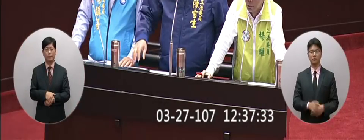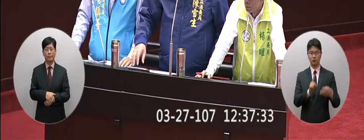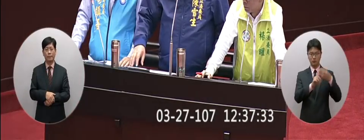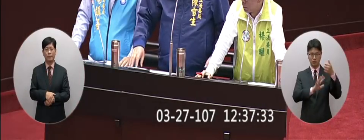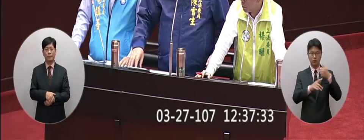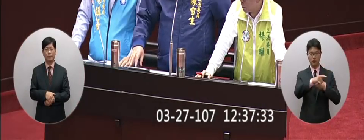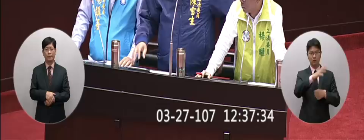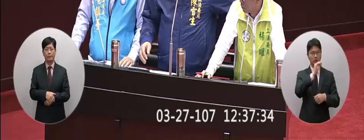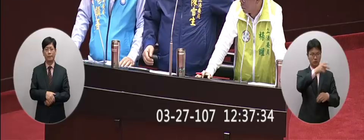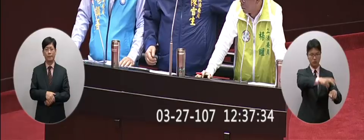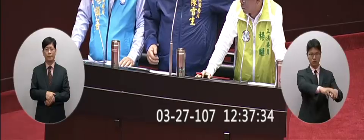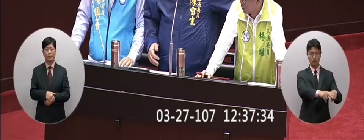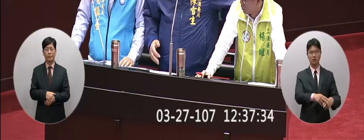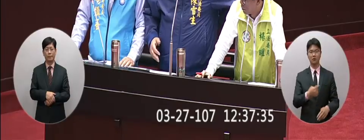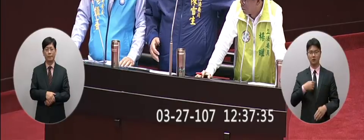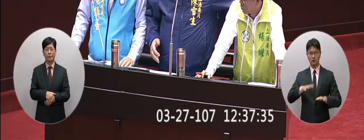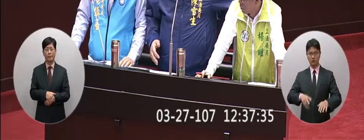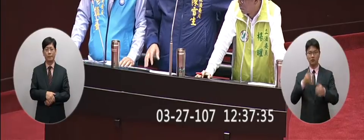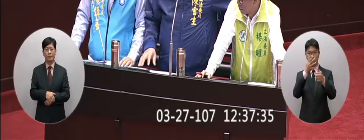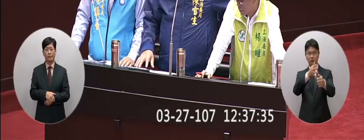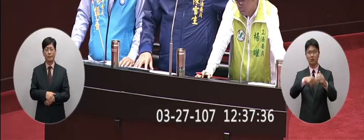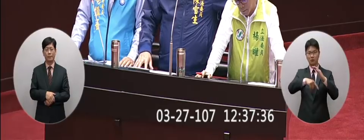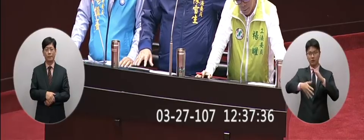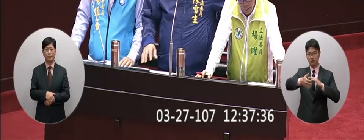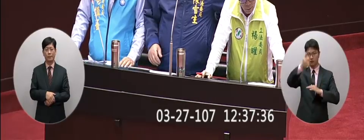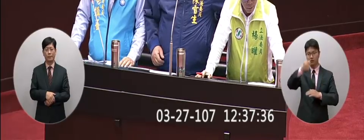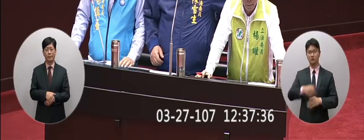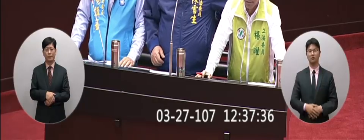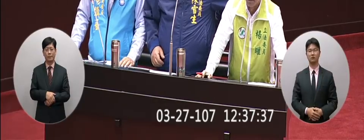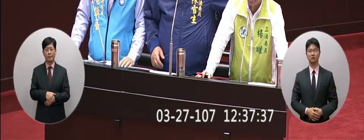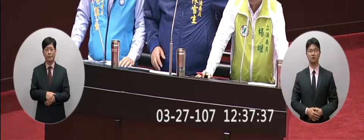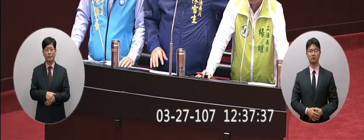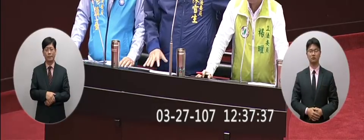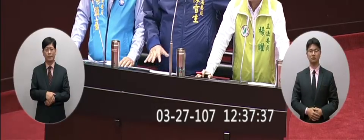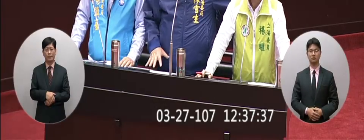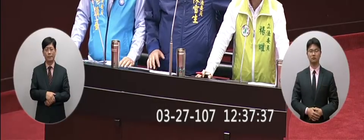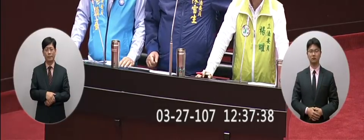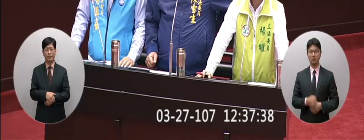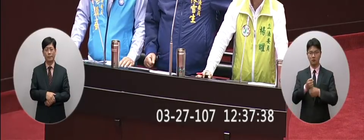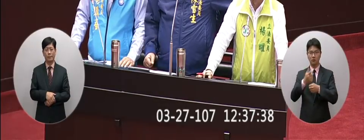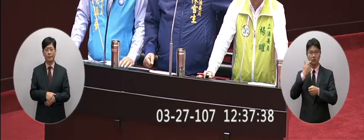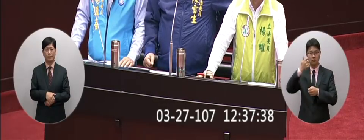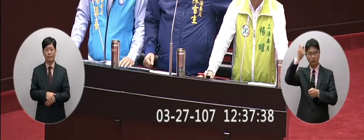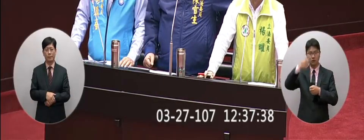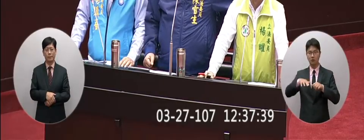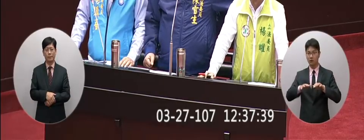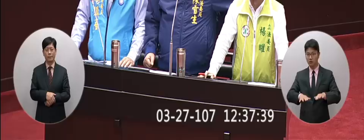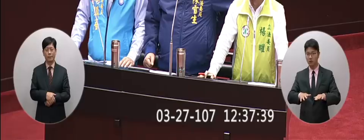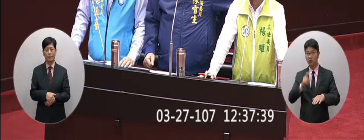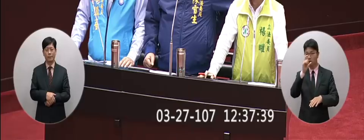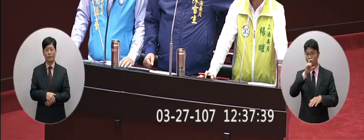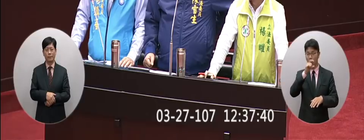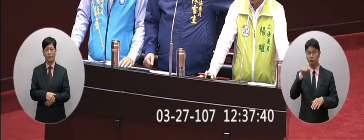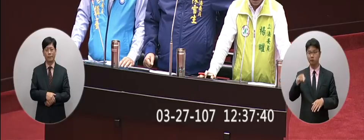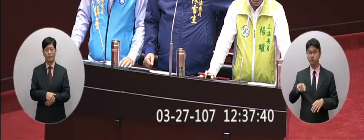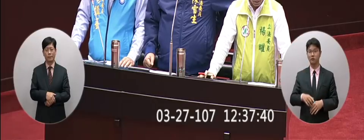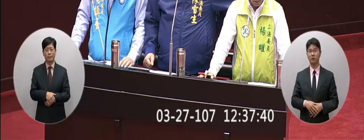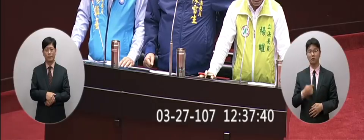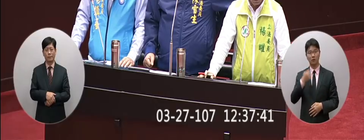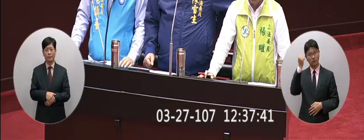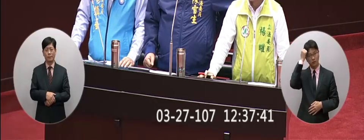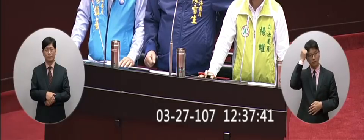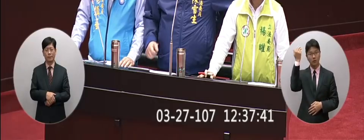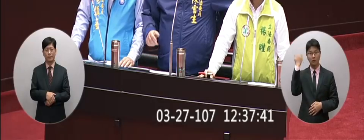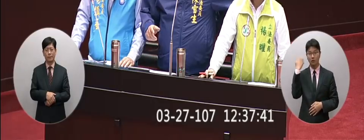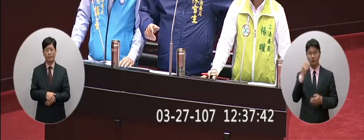好不好？本席要请教那个院长哈。我们马祖啊，现在酒啊，上次我记得跟